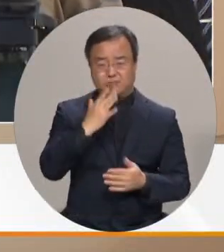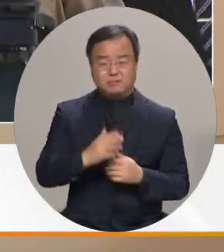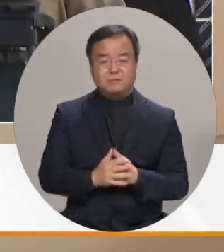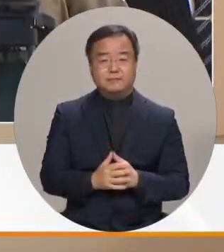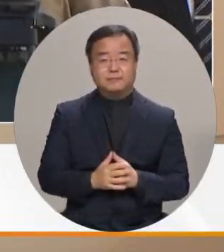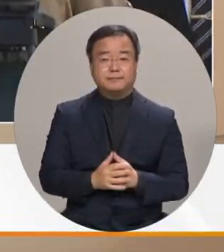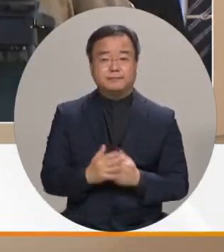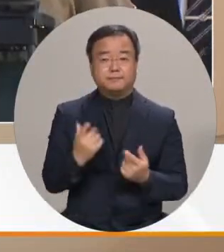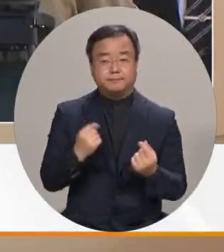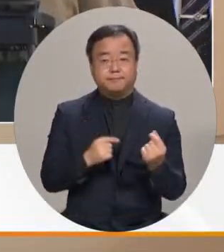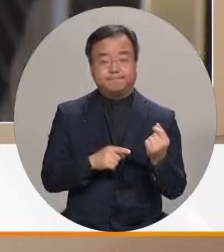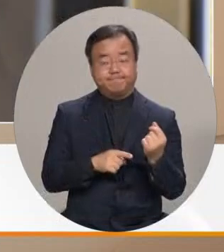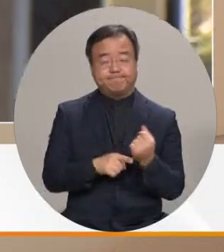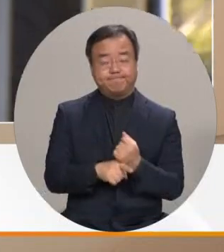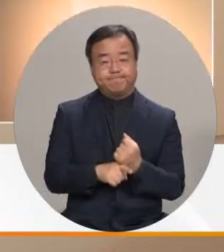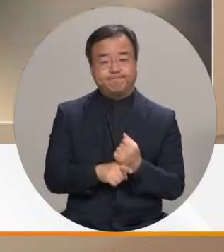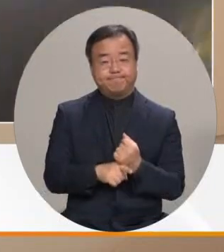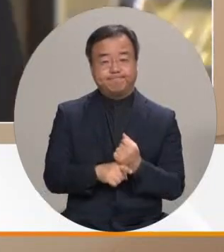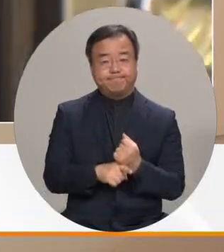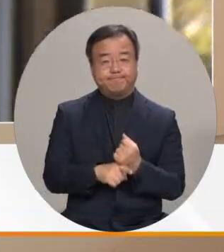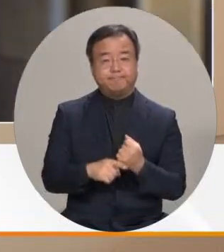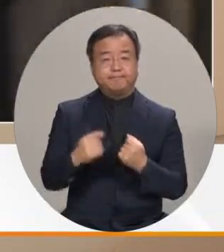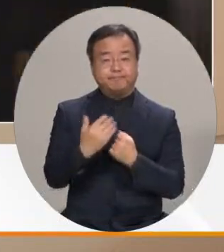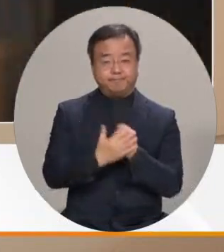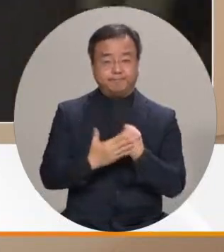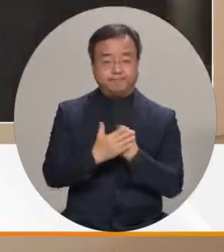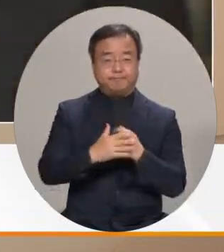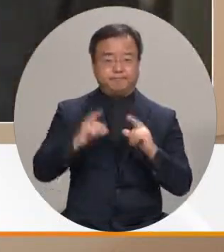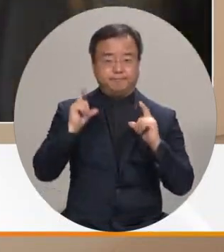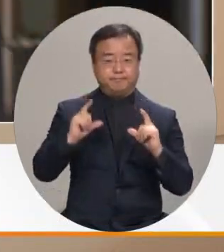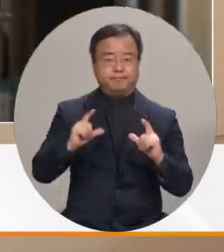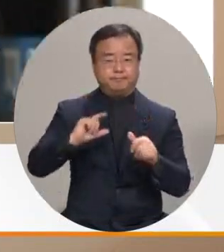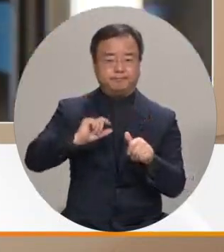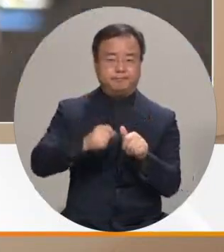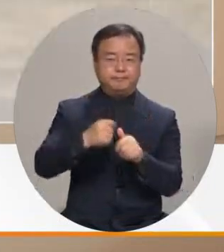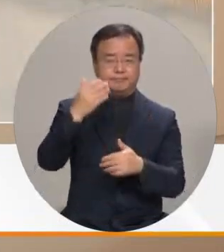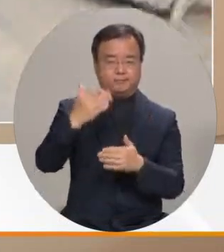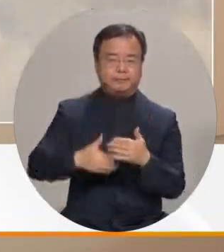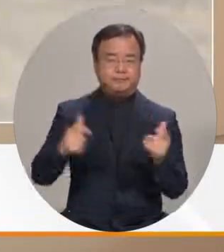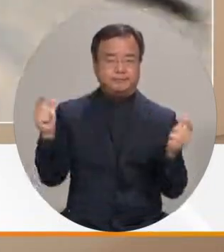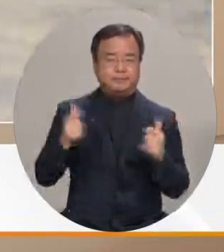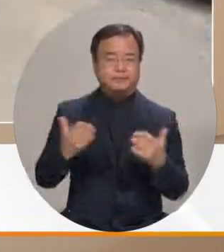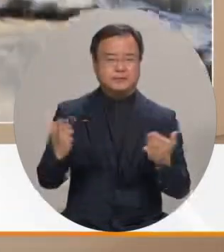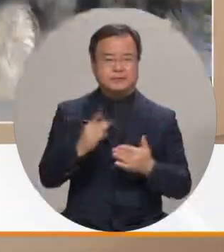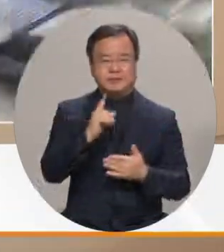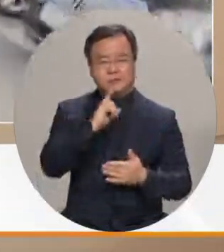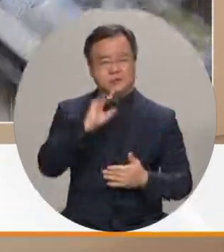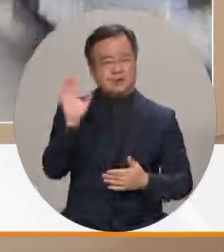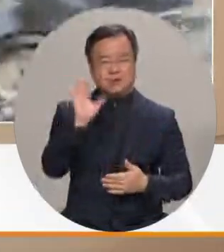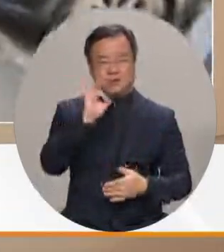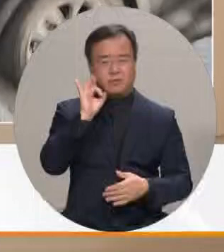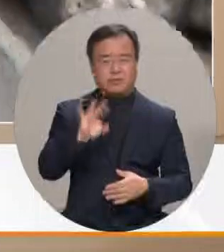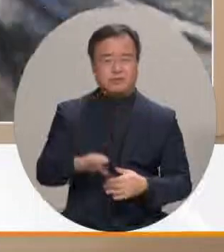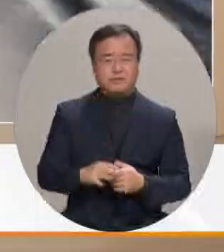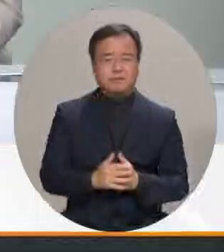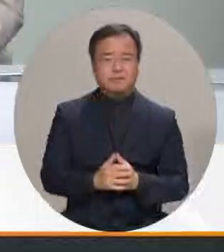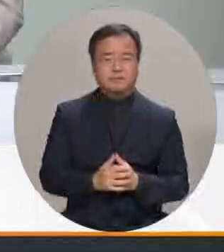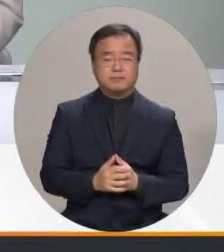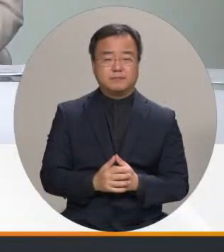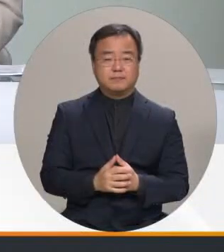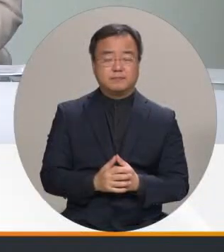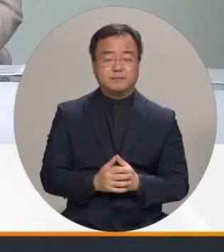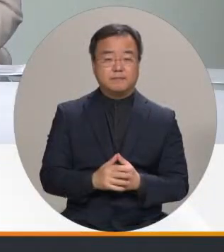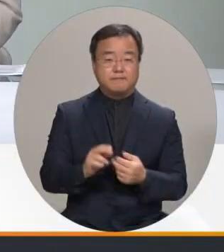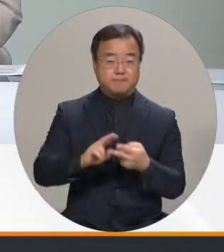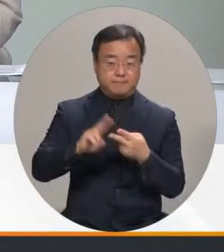그런 의미에서 볼 때 이 집행유예로 감명한 것은 말도 안 되는 판결이라고 봅니다네이